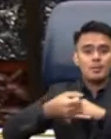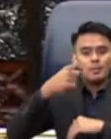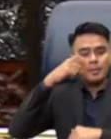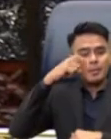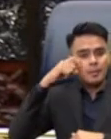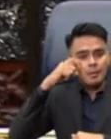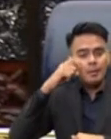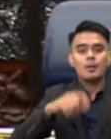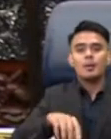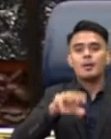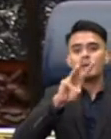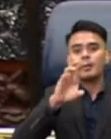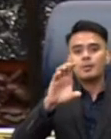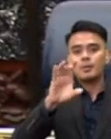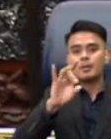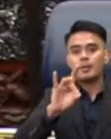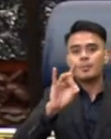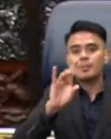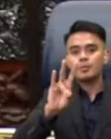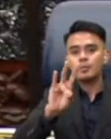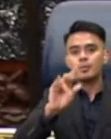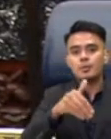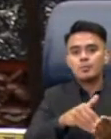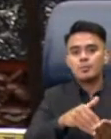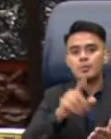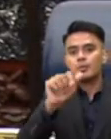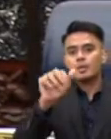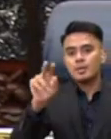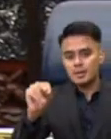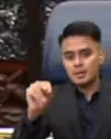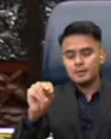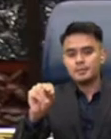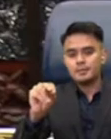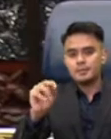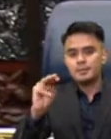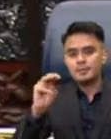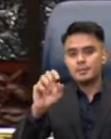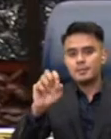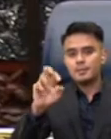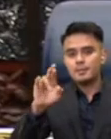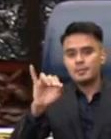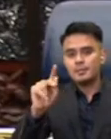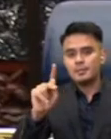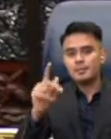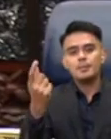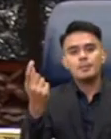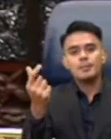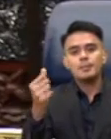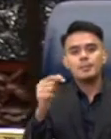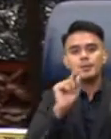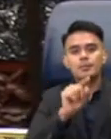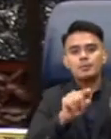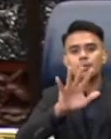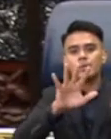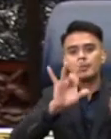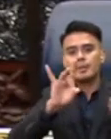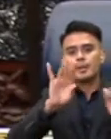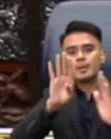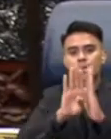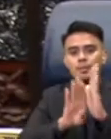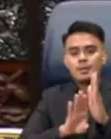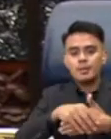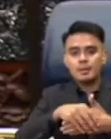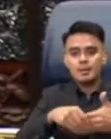sebanyak 687000 Tan Metrik dengan nilai 1.58 bilion